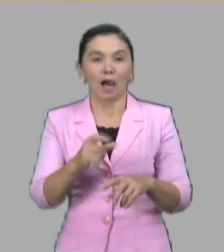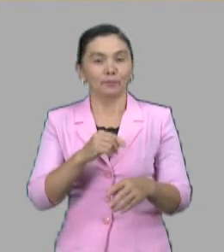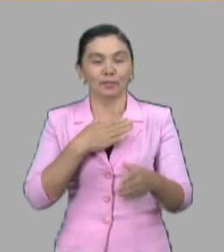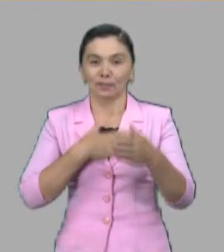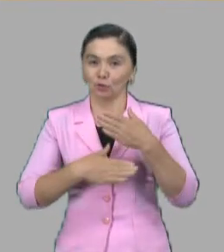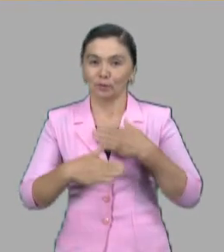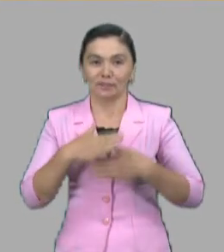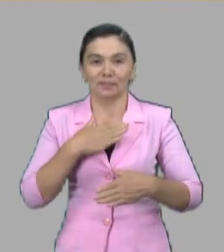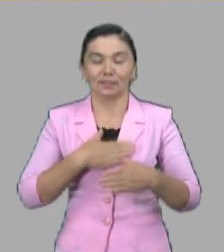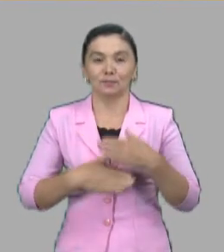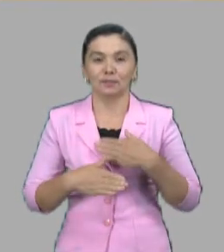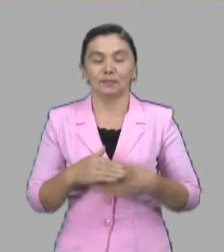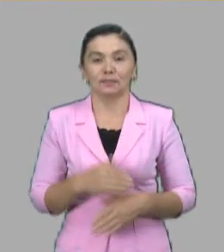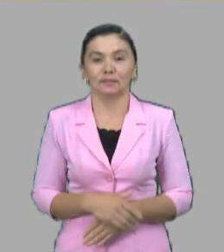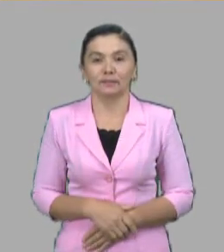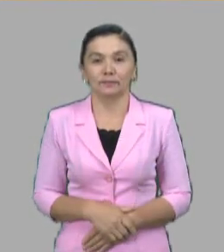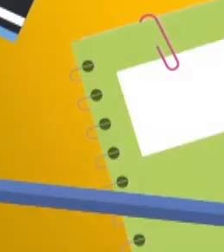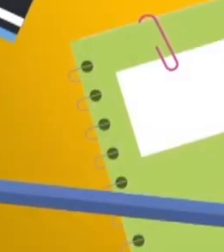кубанычтамын.